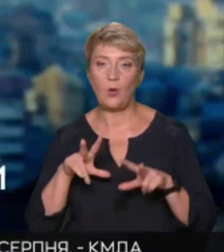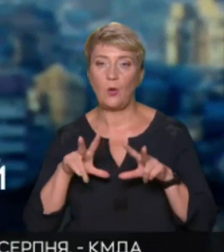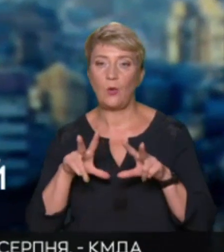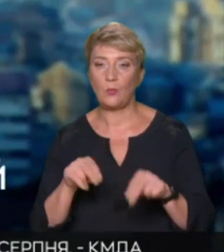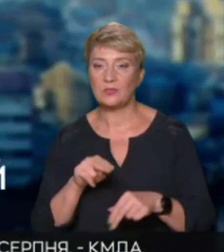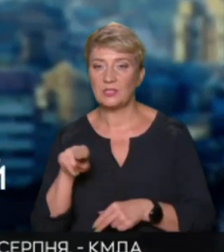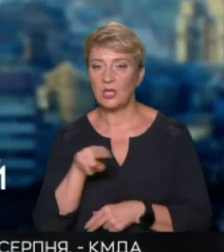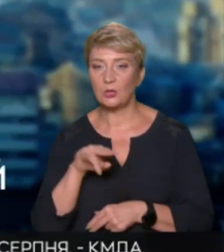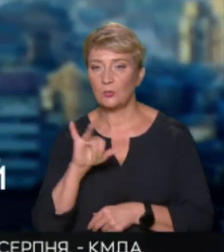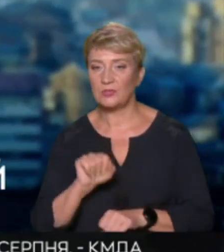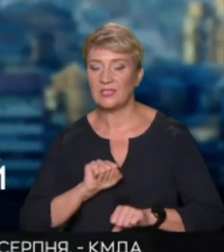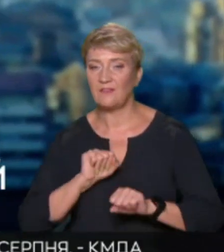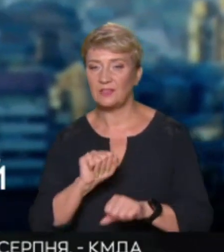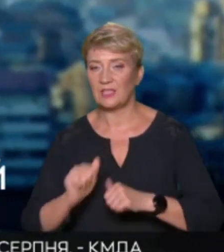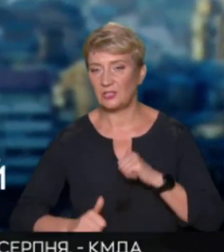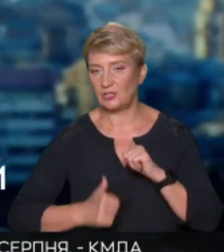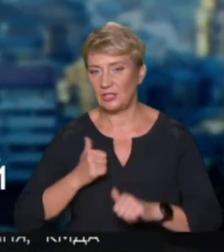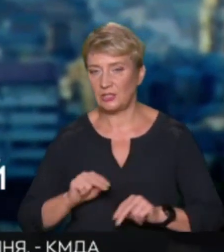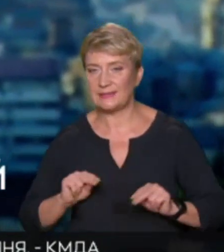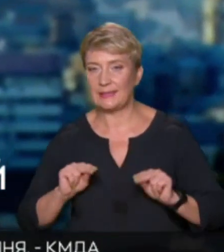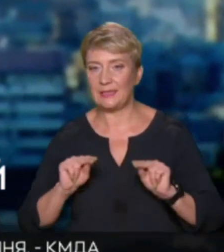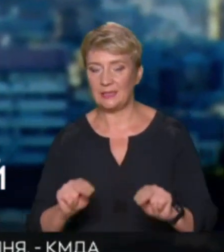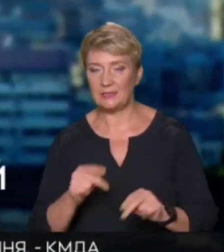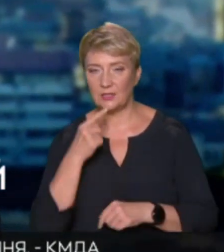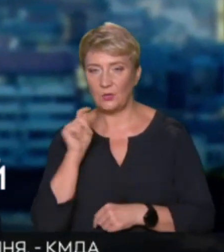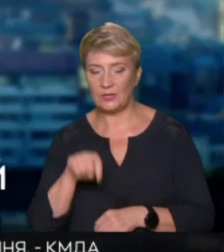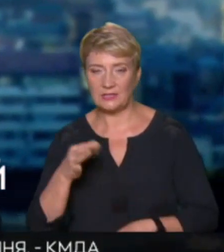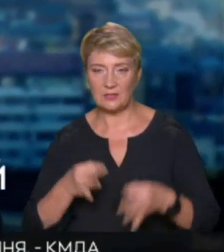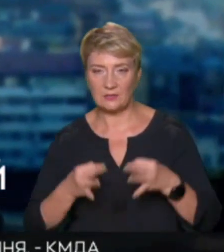Дубінський відстоювати свою честь і гідність в українському суді, шукати правосуддя.